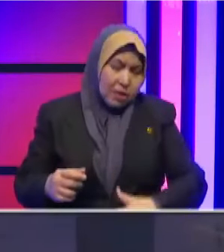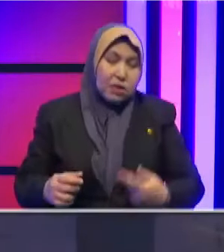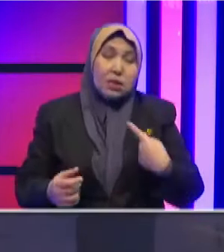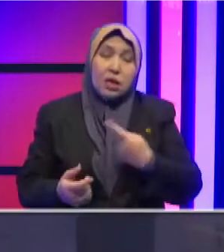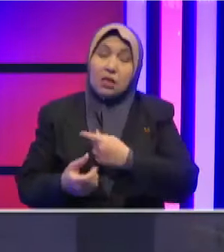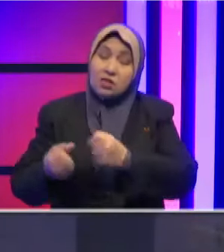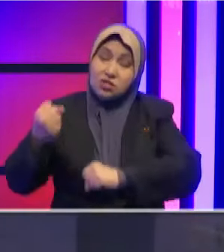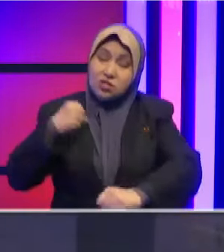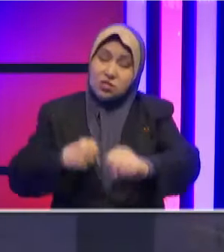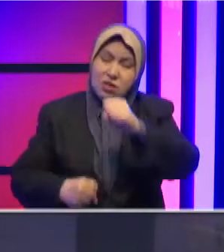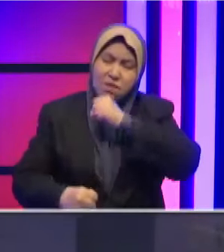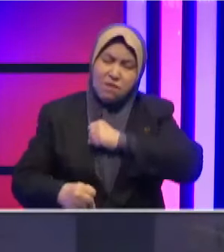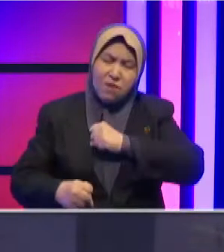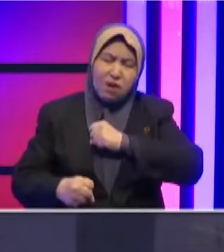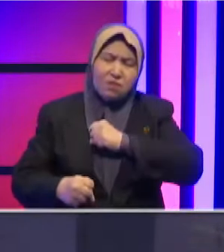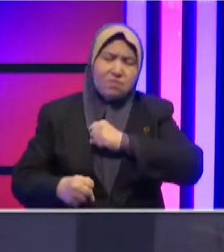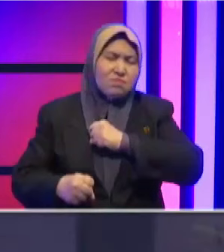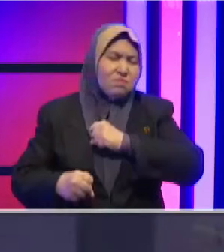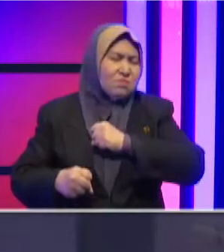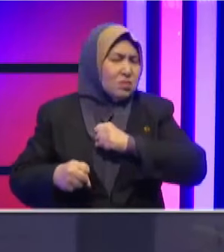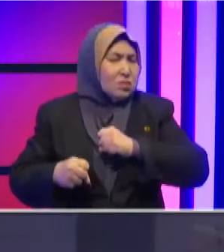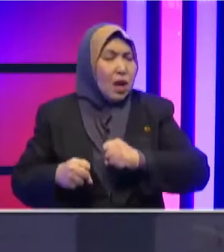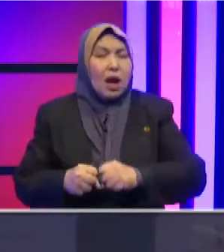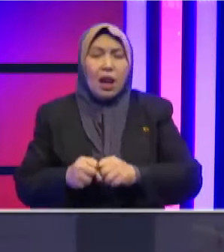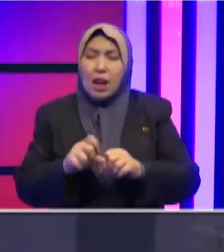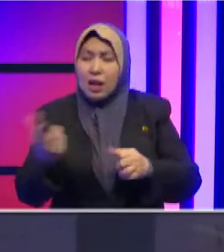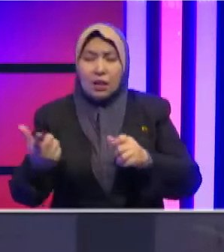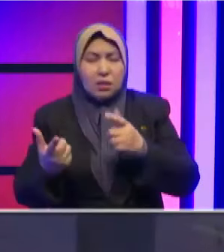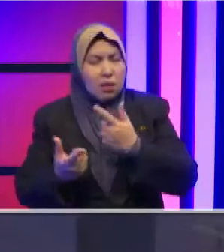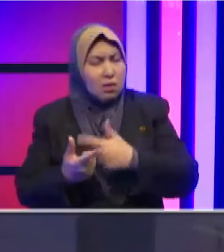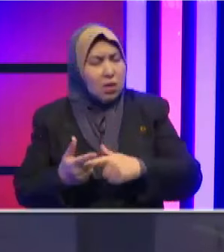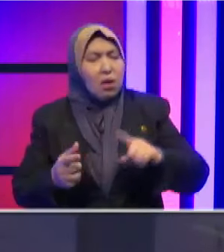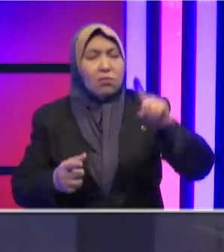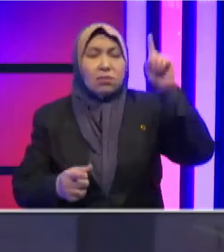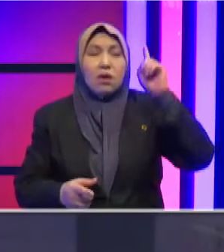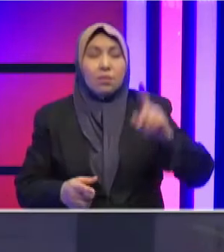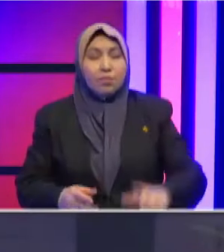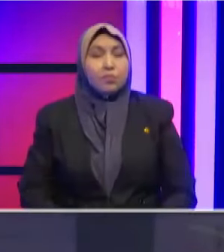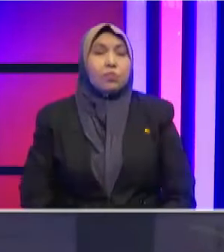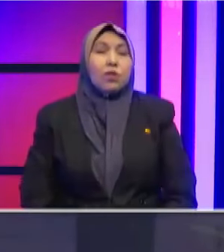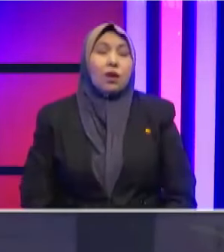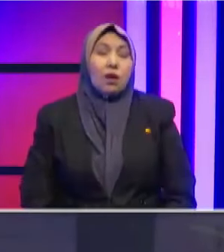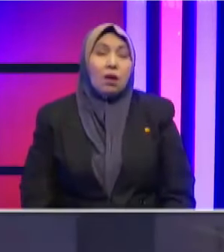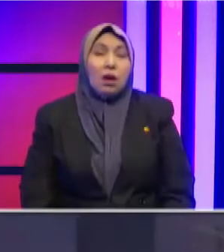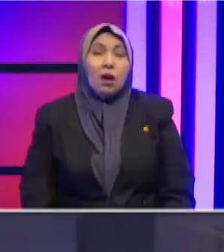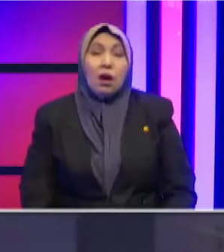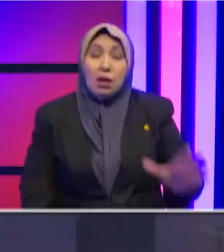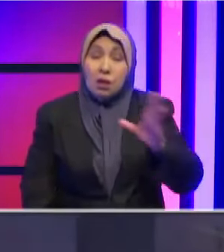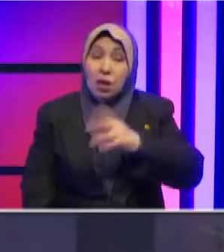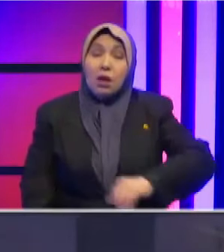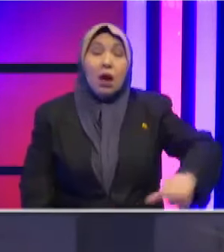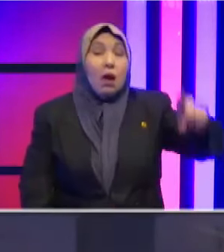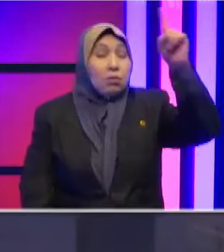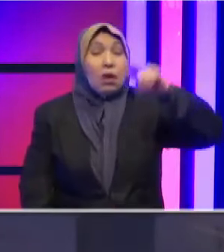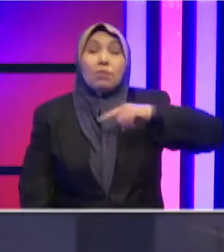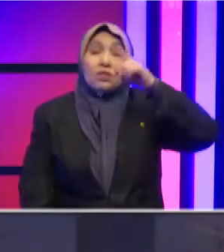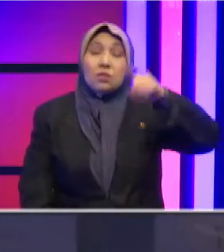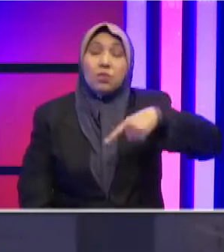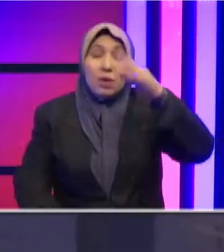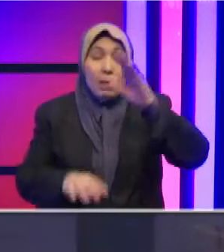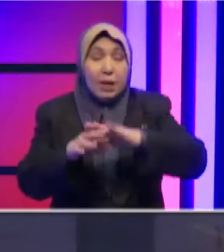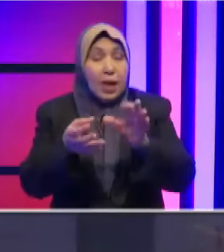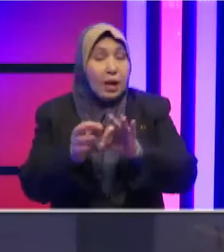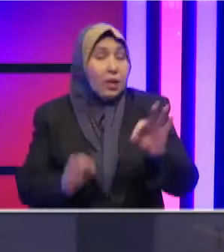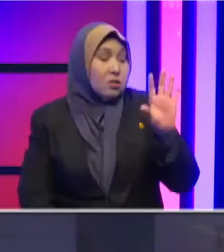sifat musyrik n Allah Subhanahu Wa Ta'ala ke Neng Allah Subhanahu Wa Ta'ala menyebutkan pada ayat